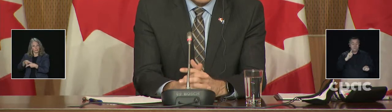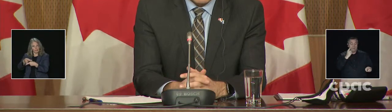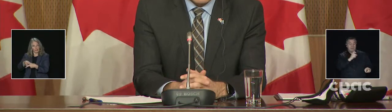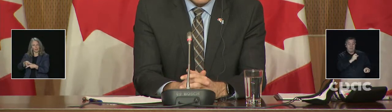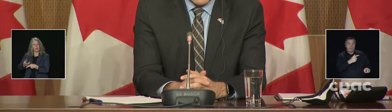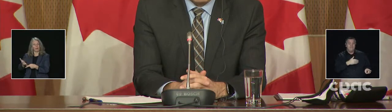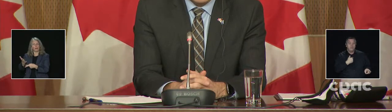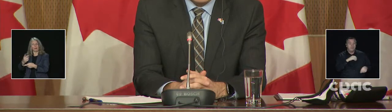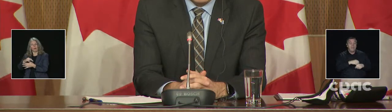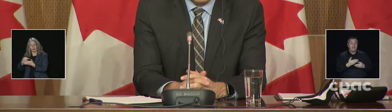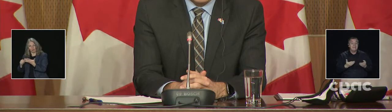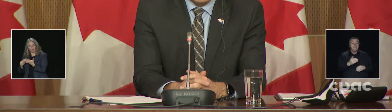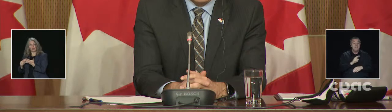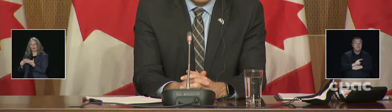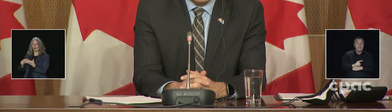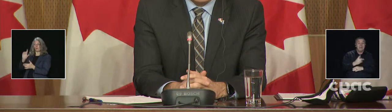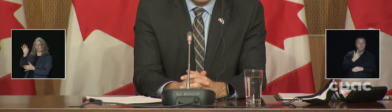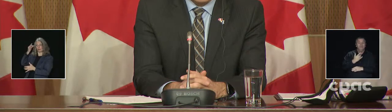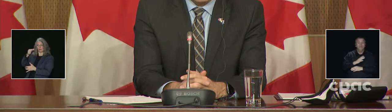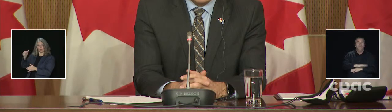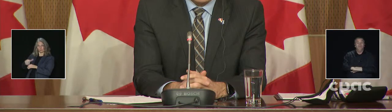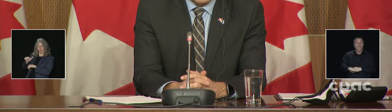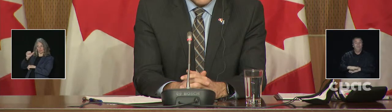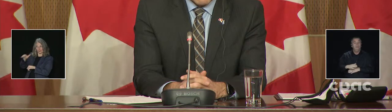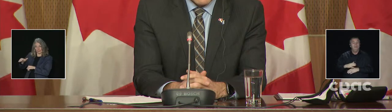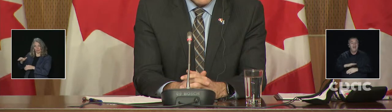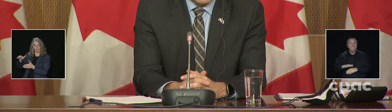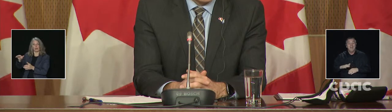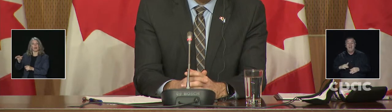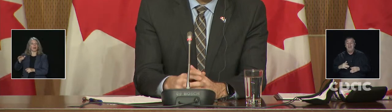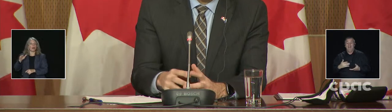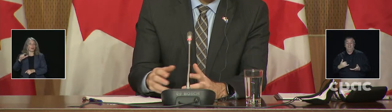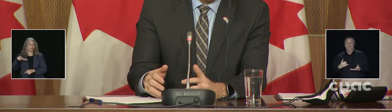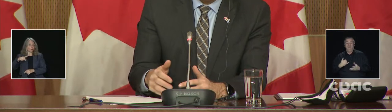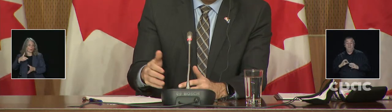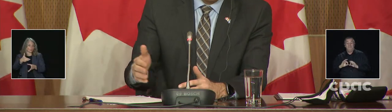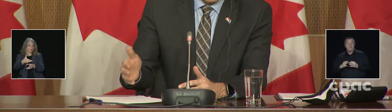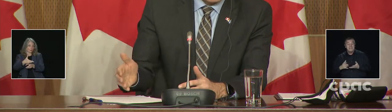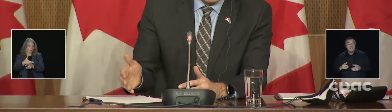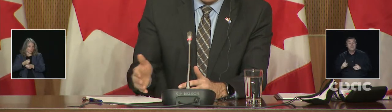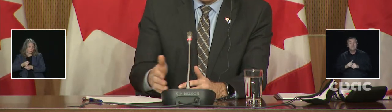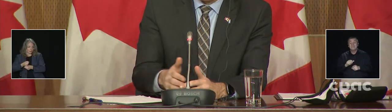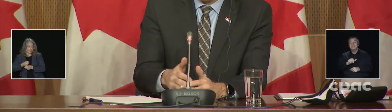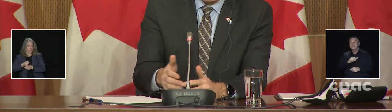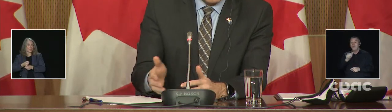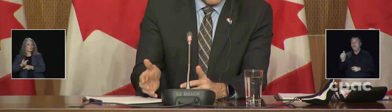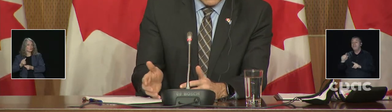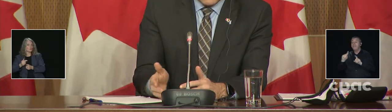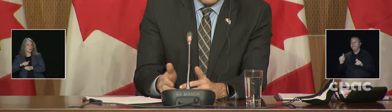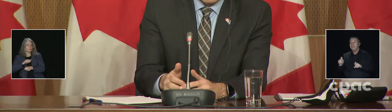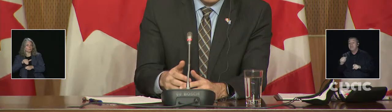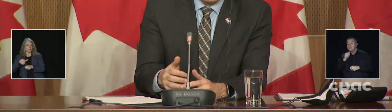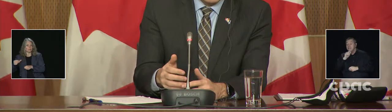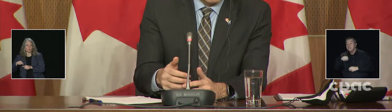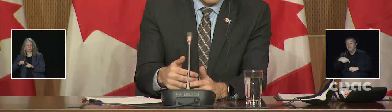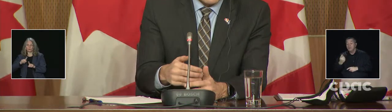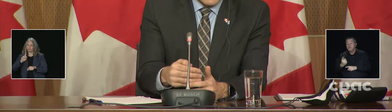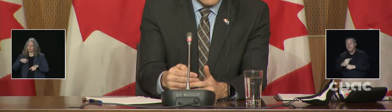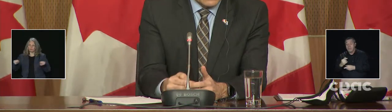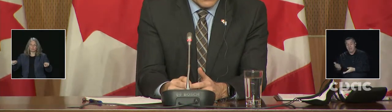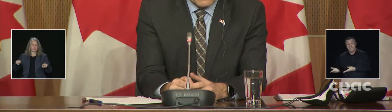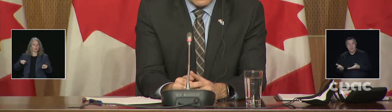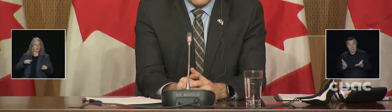autres, dans les services de garde pour les jeunes enfants et les jeunes familles. Et les autres tests qui vont être livrés au cours des prochains jours